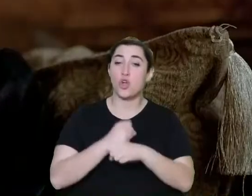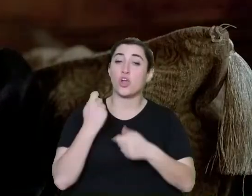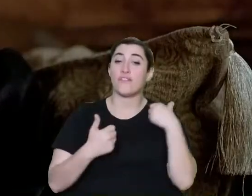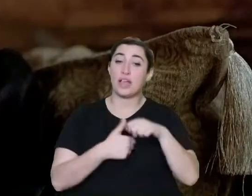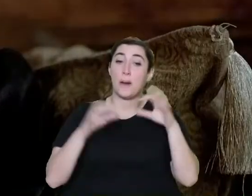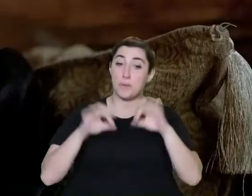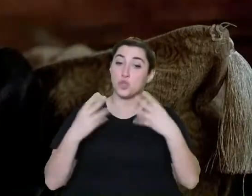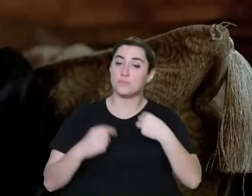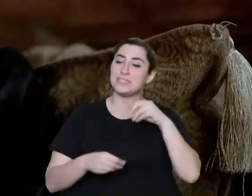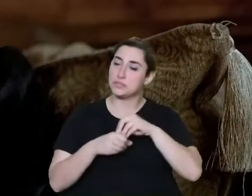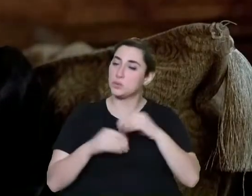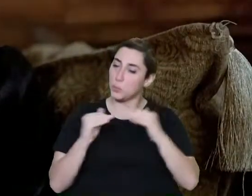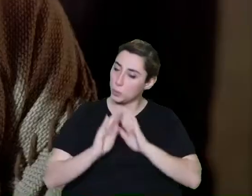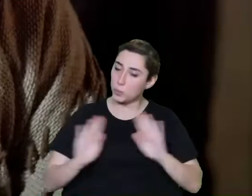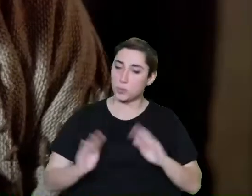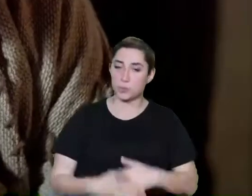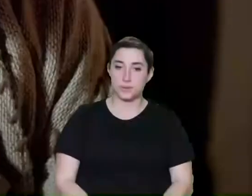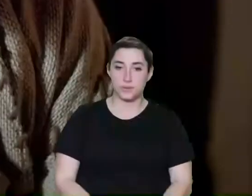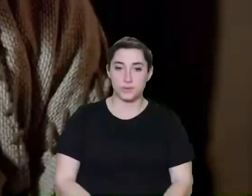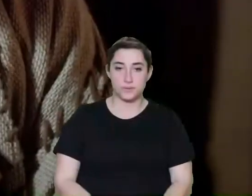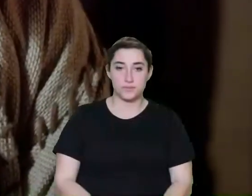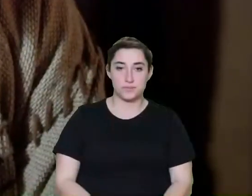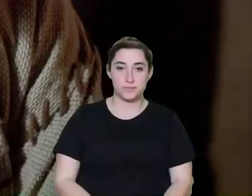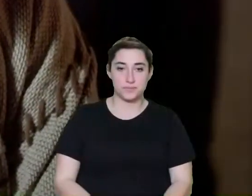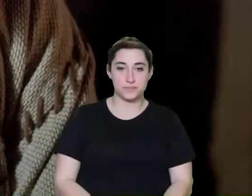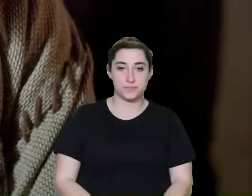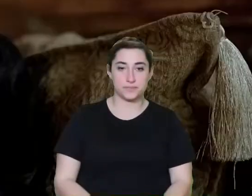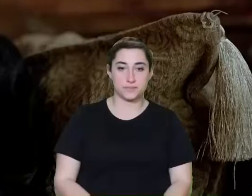vazifeye tekrar dönüşün bizim için caizdir. Yunus'un yüzü güldü.